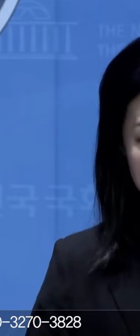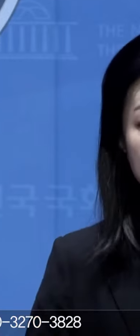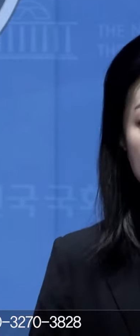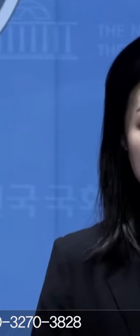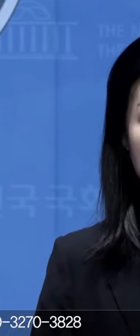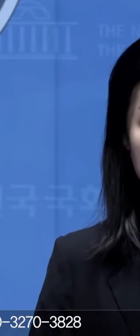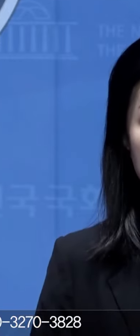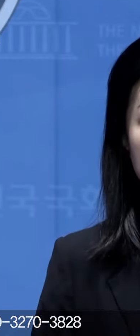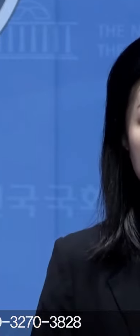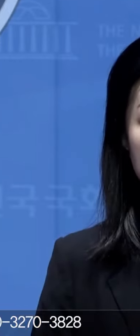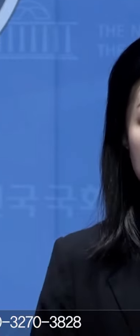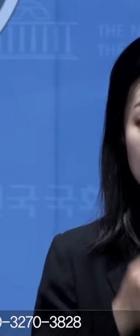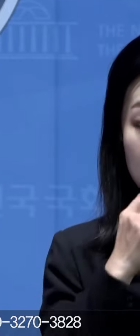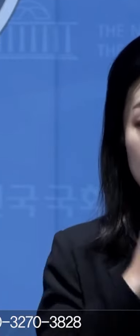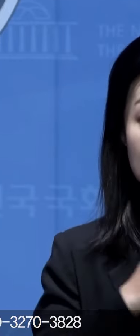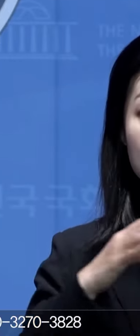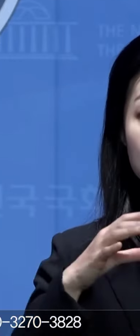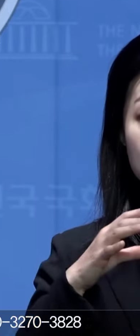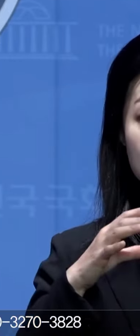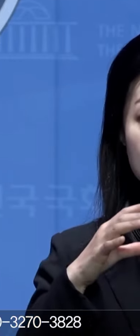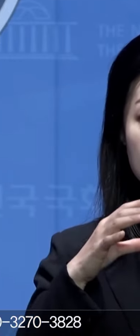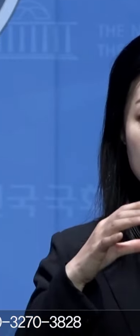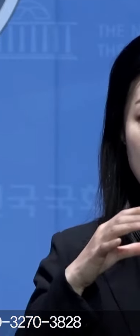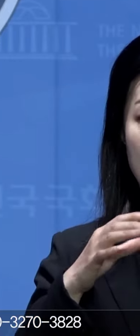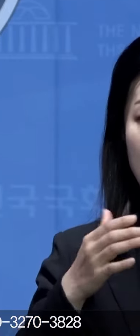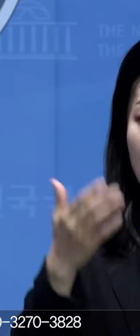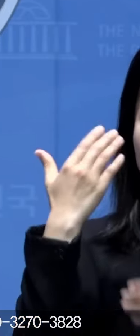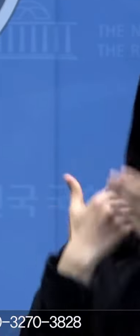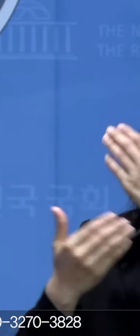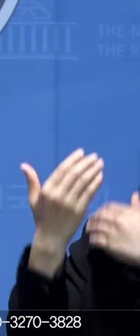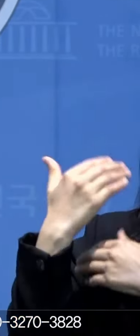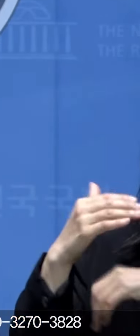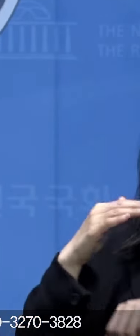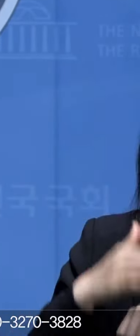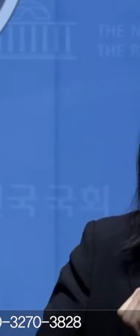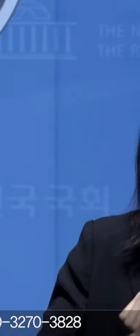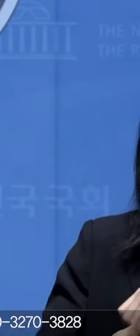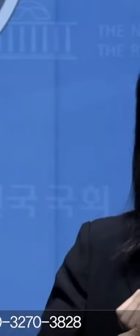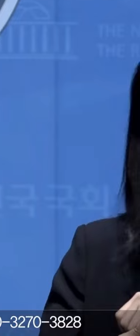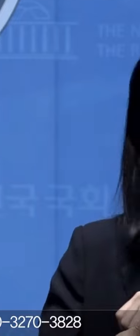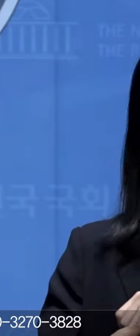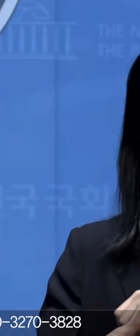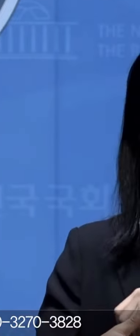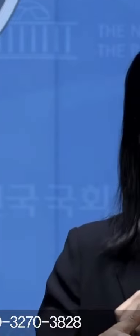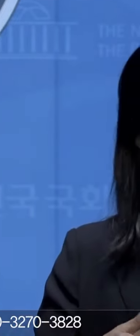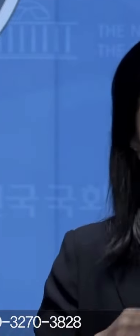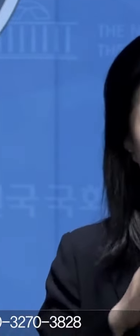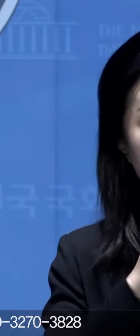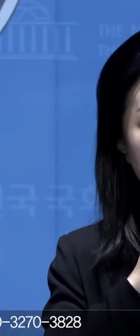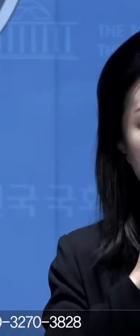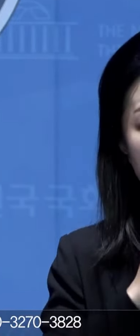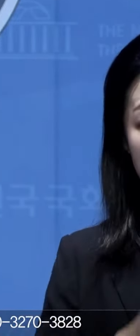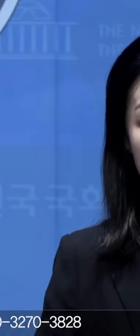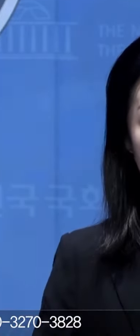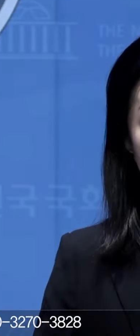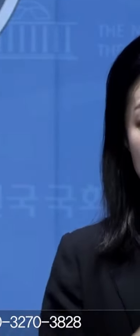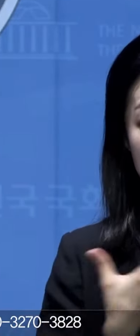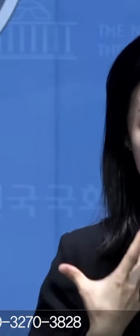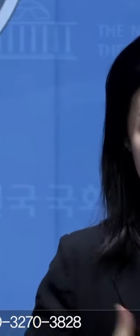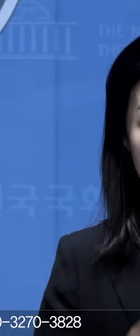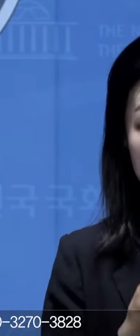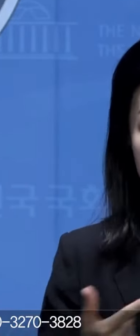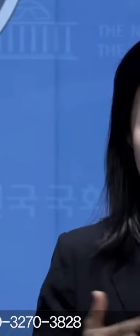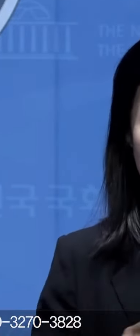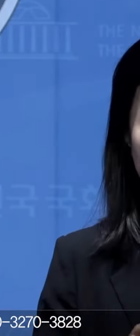없는 상황이고 민주주의가 이렇게 거꾸로 가도 되는가라고 하는 어 심정을 금할 수 없습니다